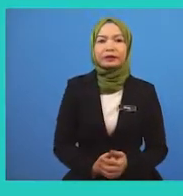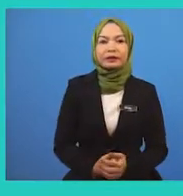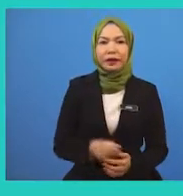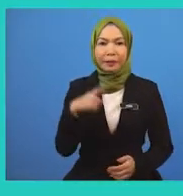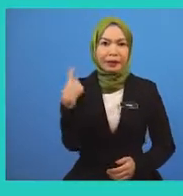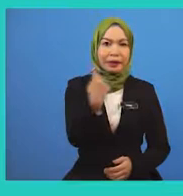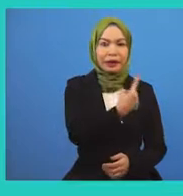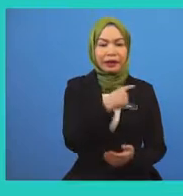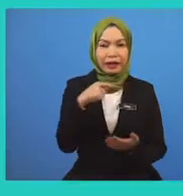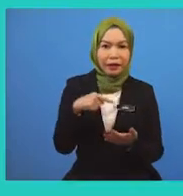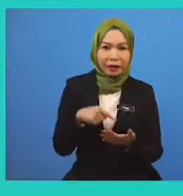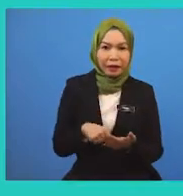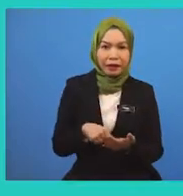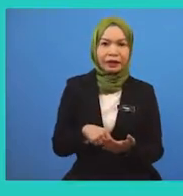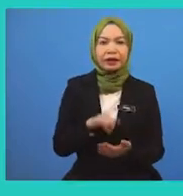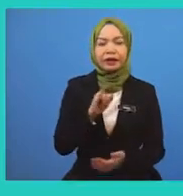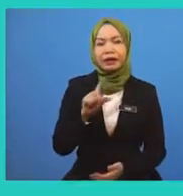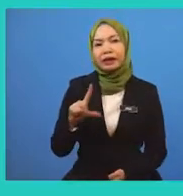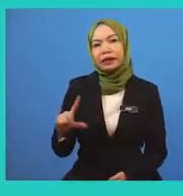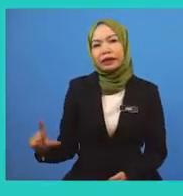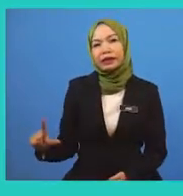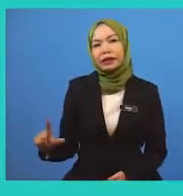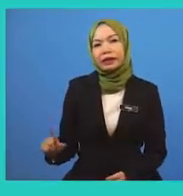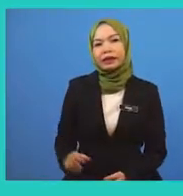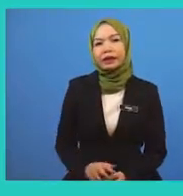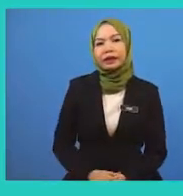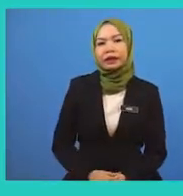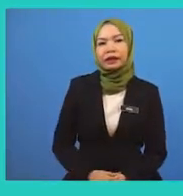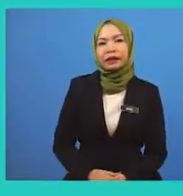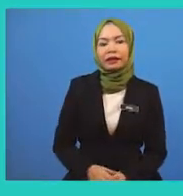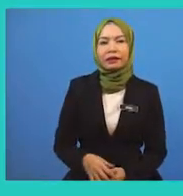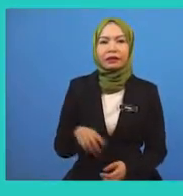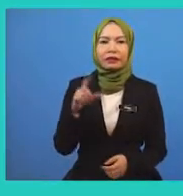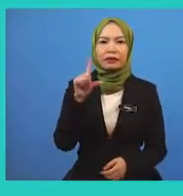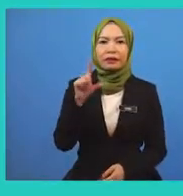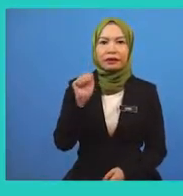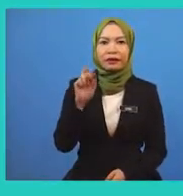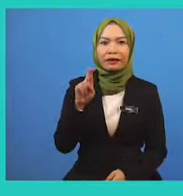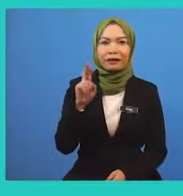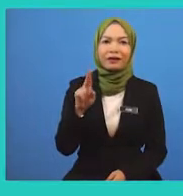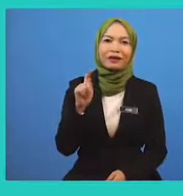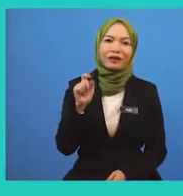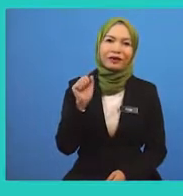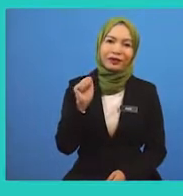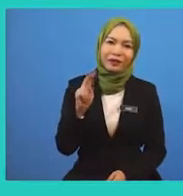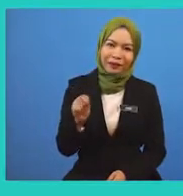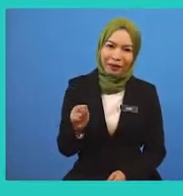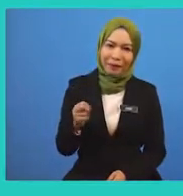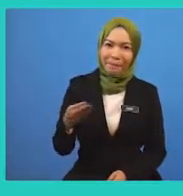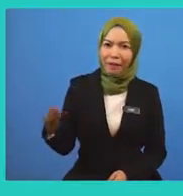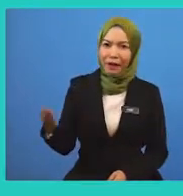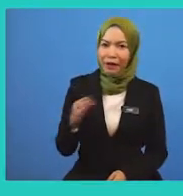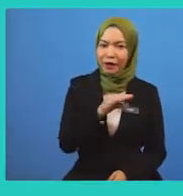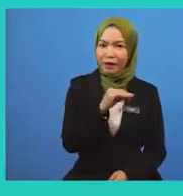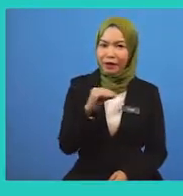ini termasuklah larutan bahan tindak balas, bekas dan udara. Jadi,